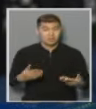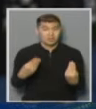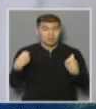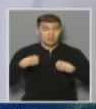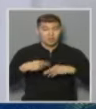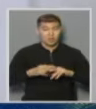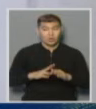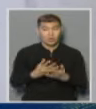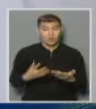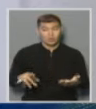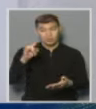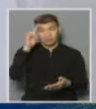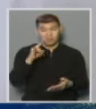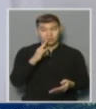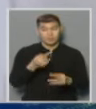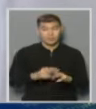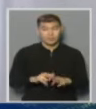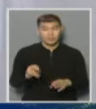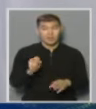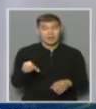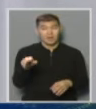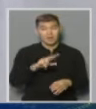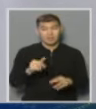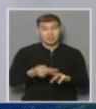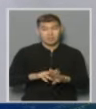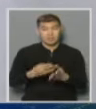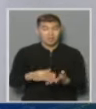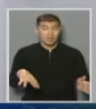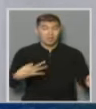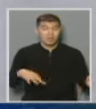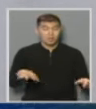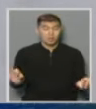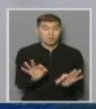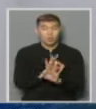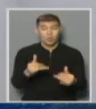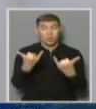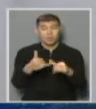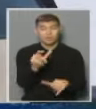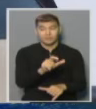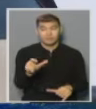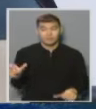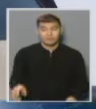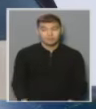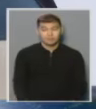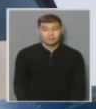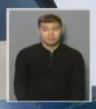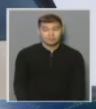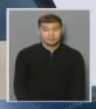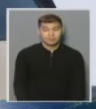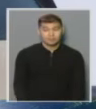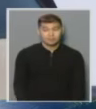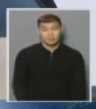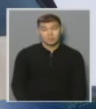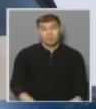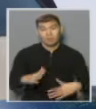бейнеленген ұлттық киіммен адай күйінде дефилеге шығып, өзгелерді таңдай қақтырыпты. Аталар мен психологтар жұмыс